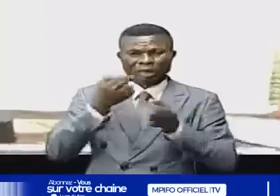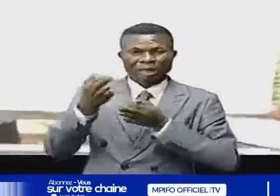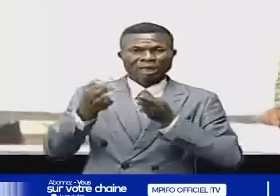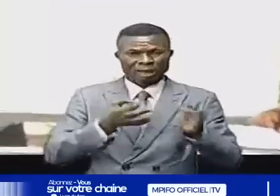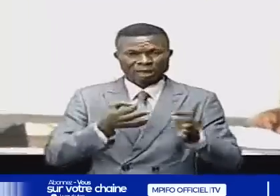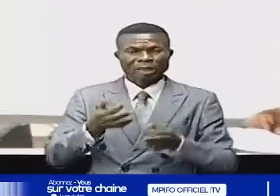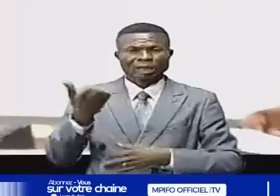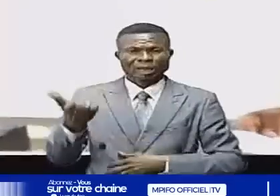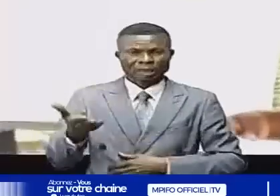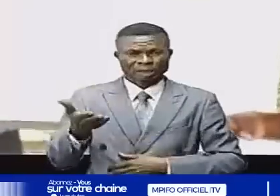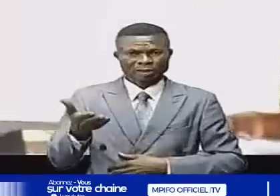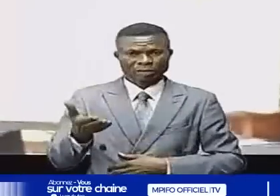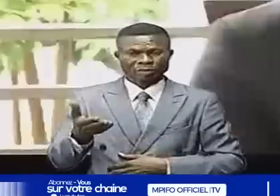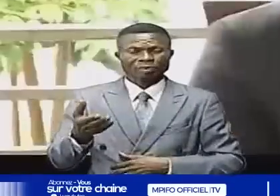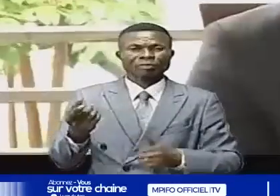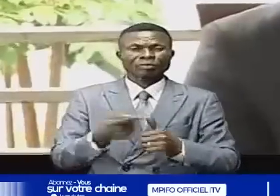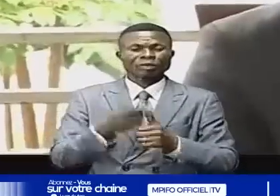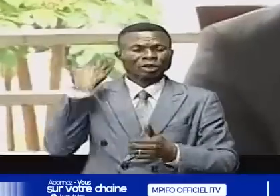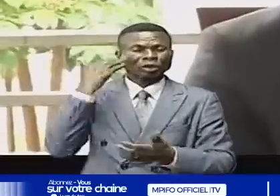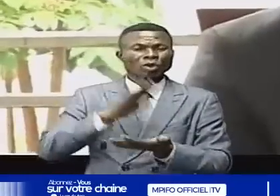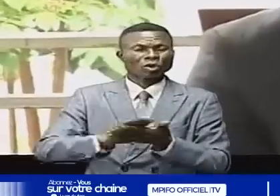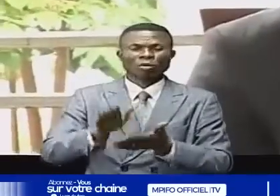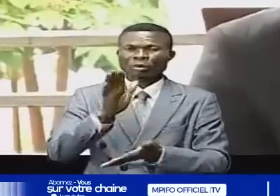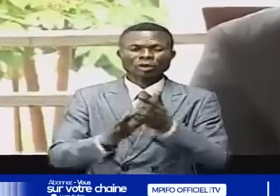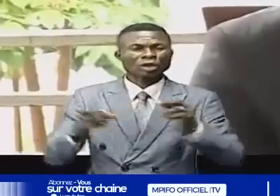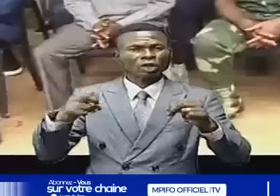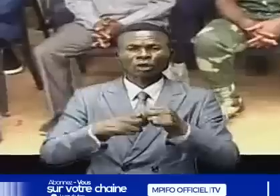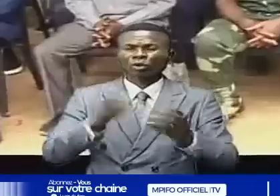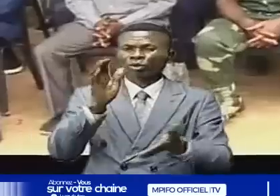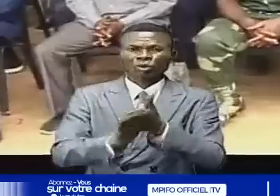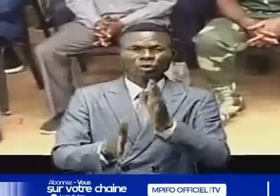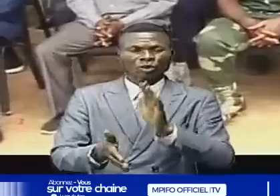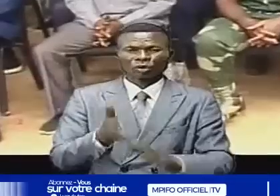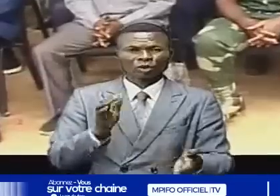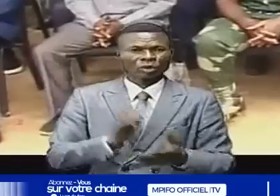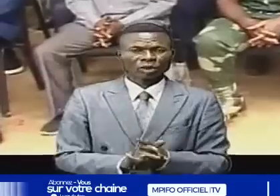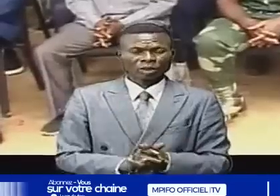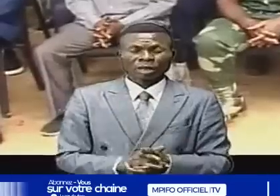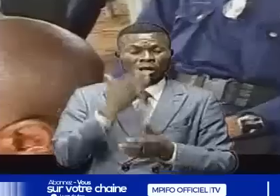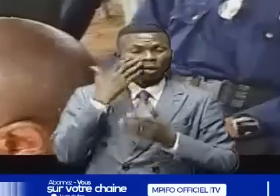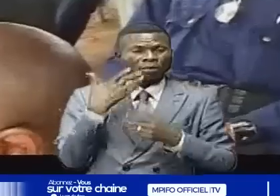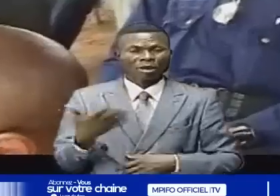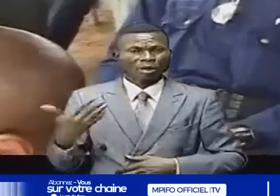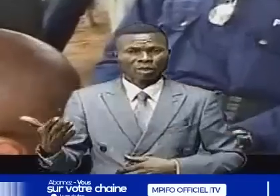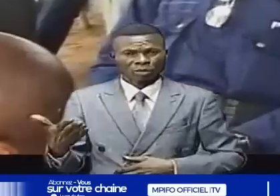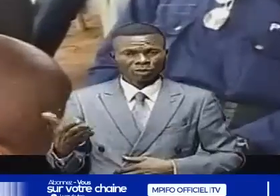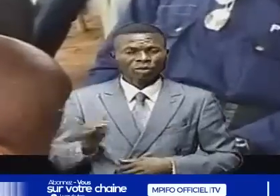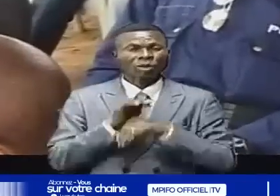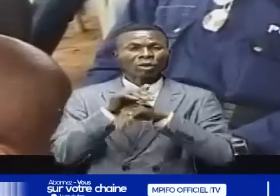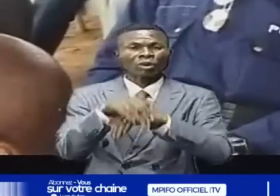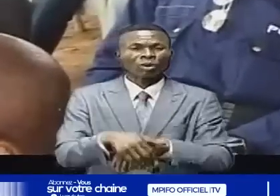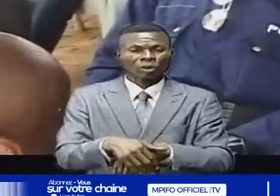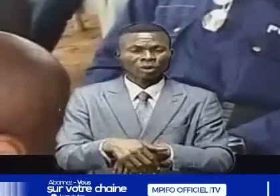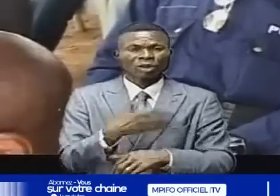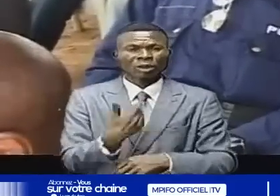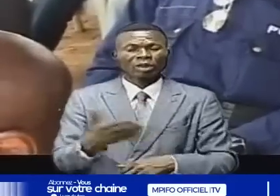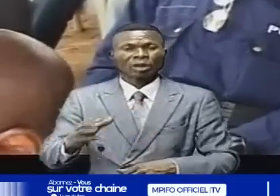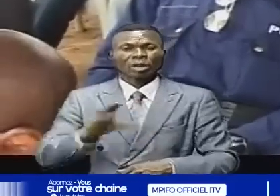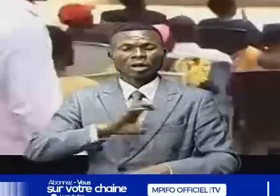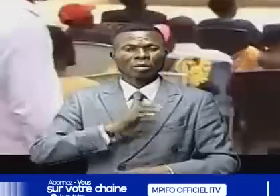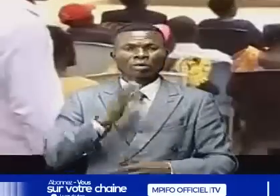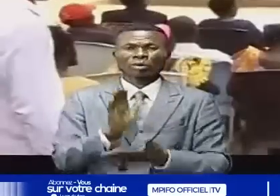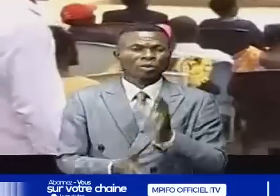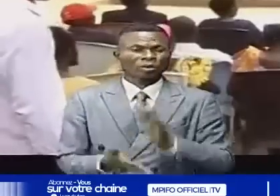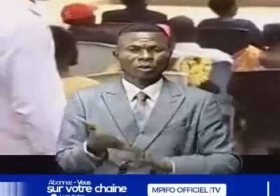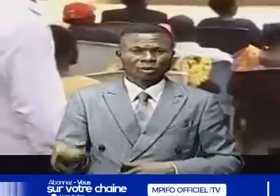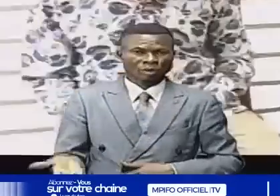plus saillants, les manques d'eau potable, l'électricité et la tracasserie, qui malheureusement connaissent la participation des éléments de la police. Nous